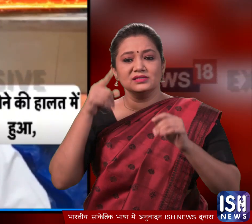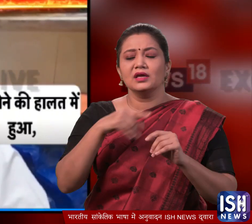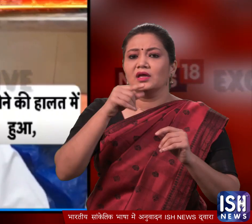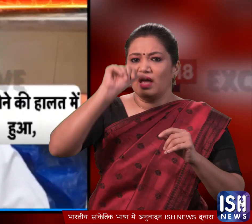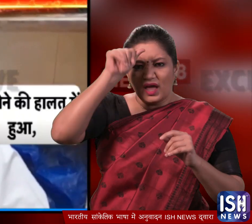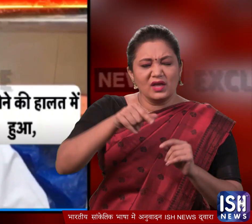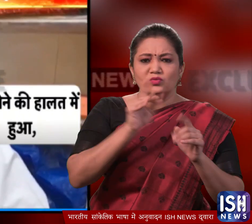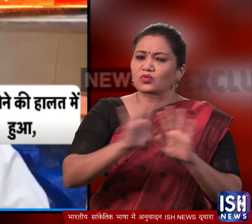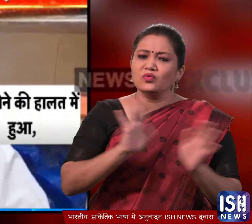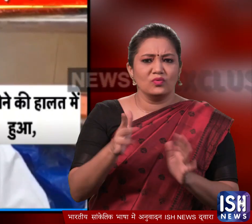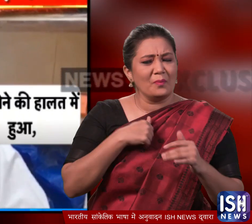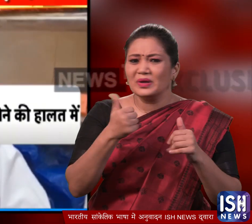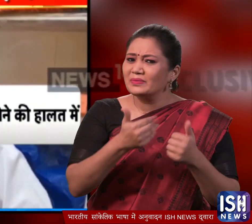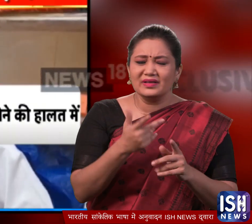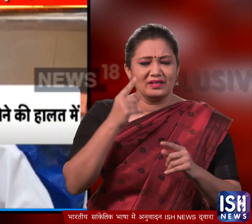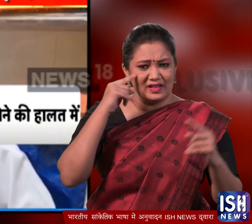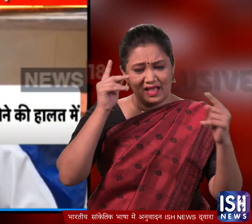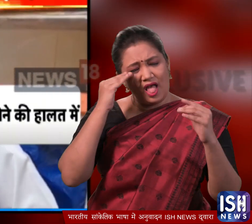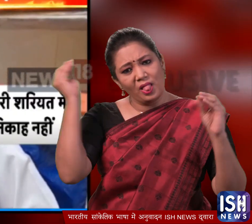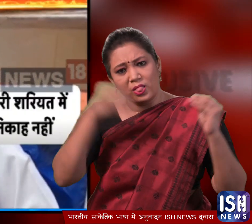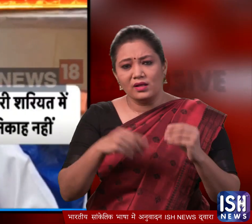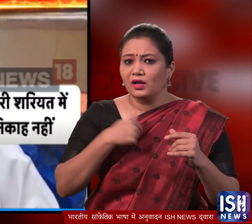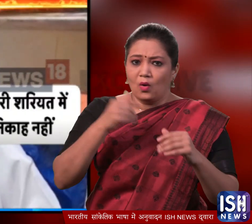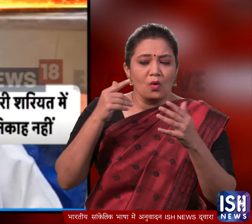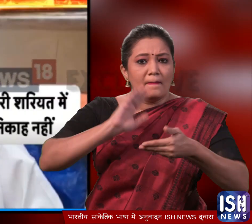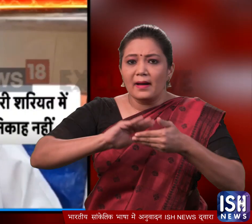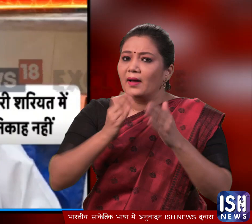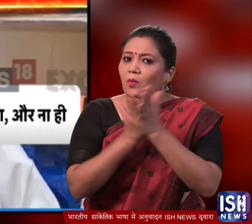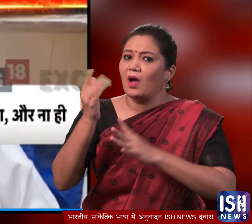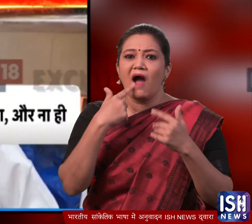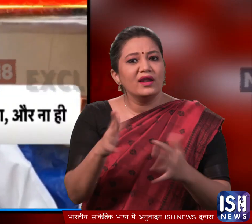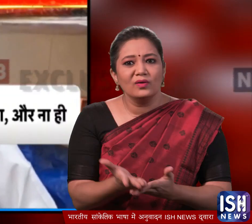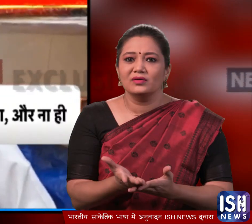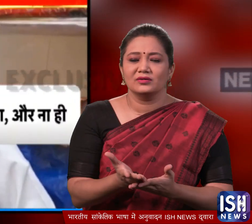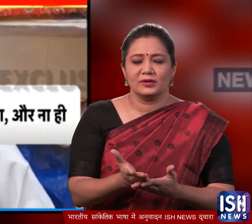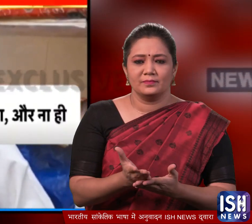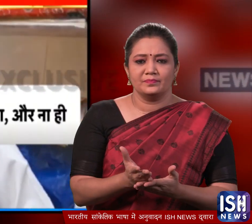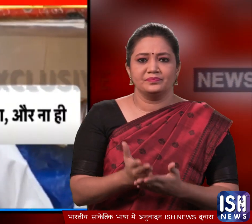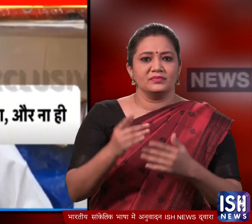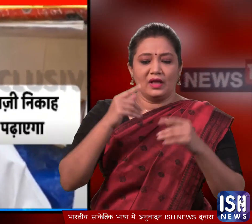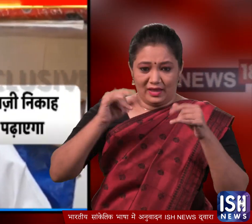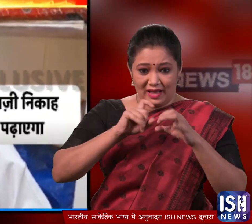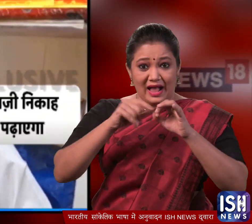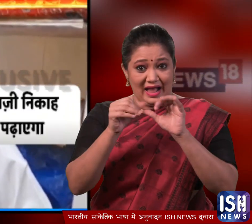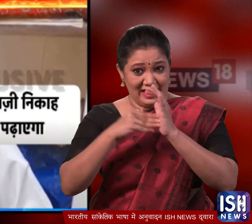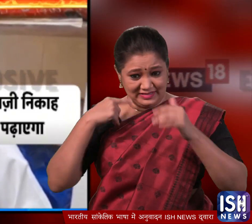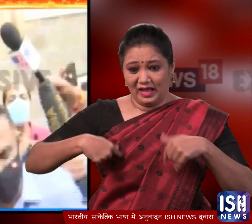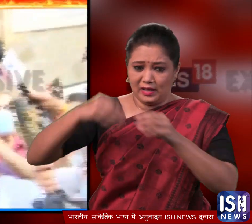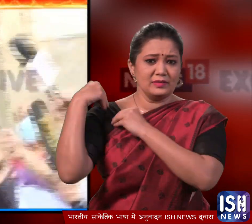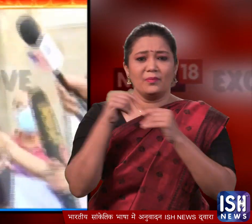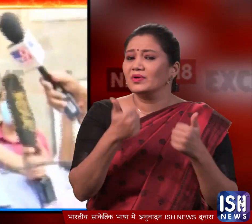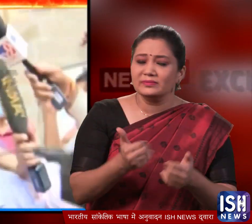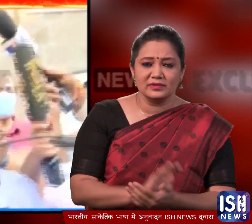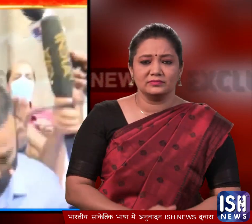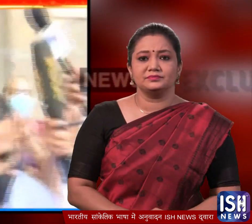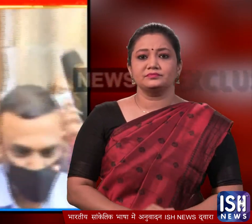निकाह हिंदू होने की हालत में, हिंदू होने की हालत में हमारी शरीयत में निकाह नहीं होगा और ना काजी निकाह पढ़ाएगा।